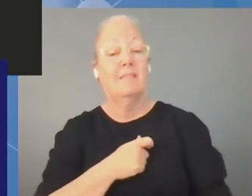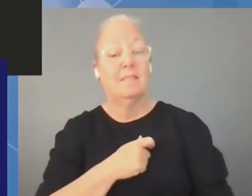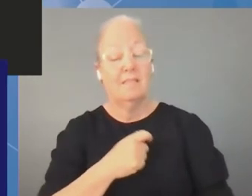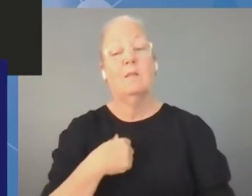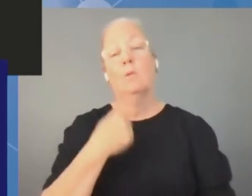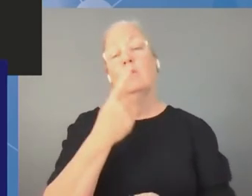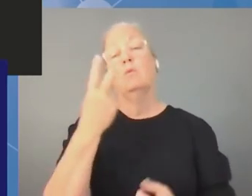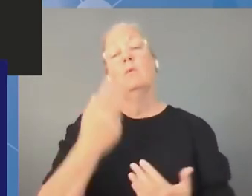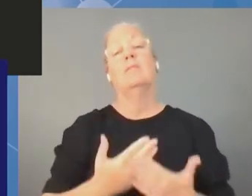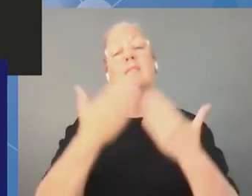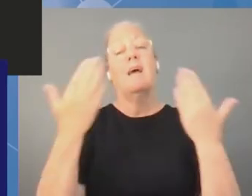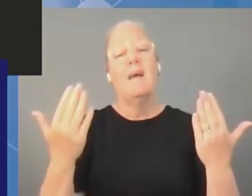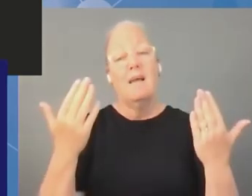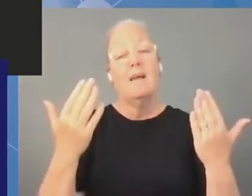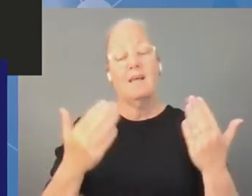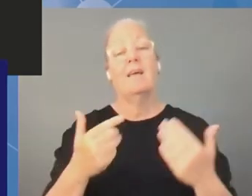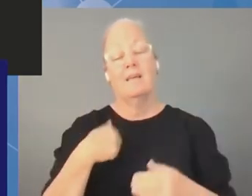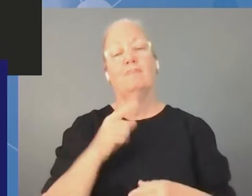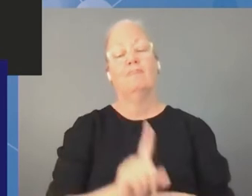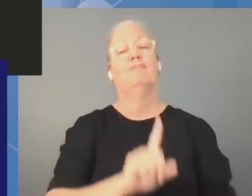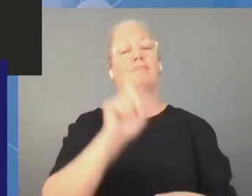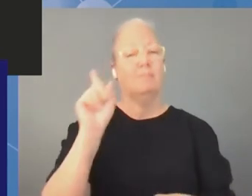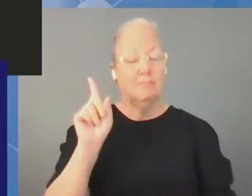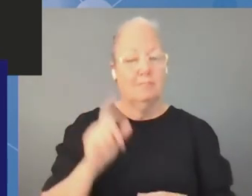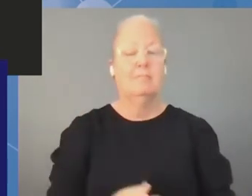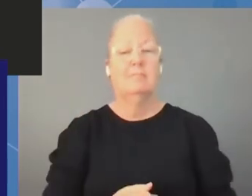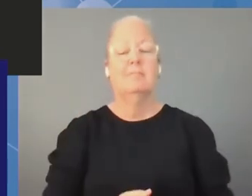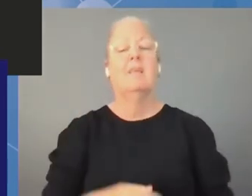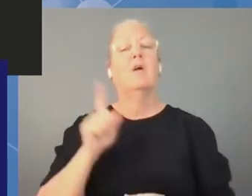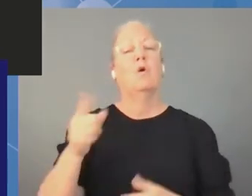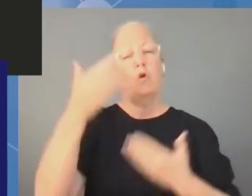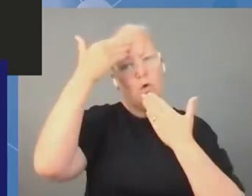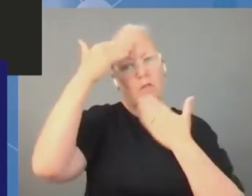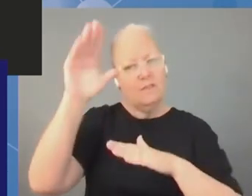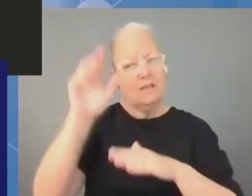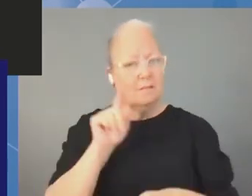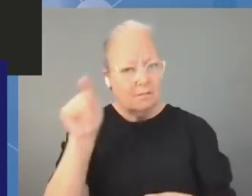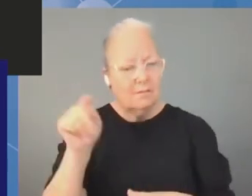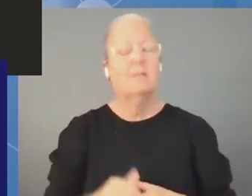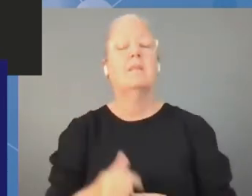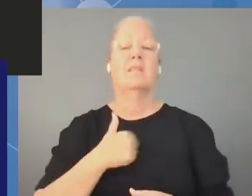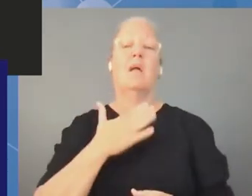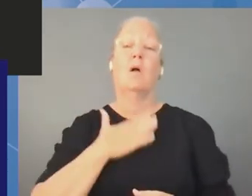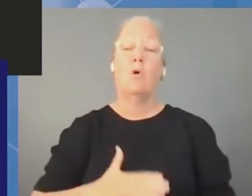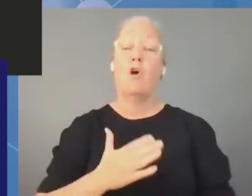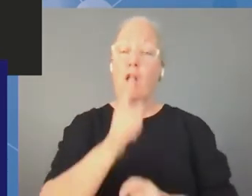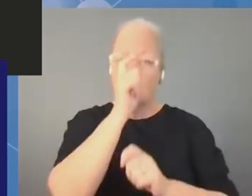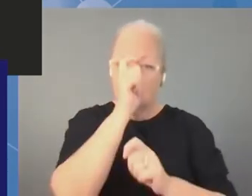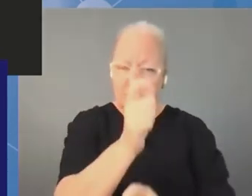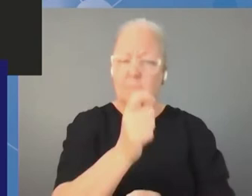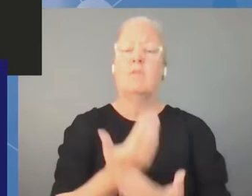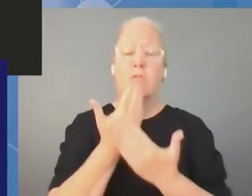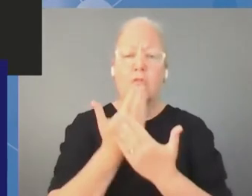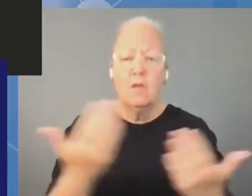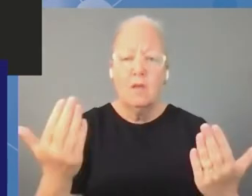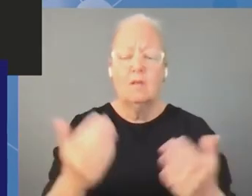次我是从瑞士和大家连线。我几天在卡托维茨以后，我就